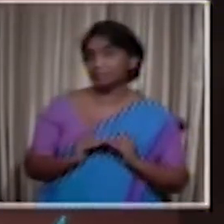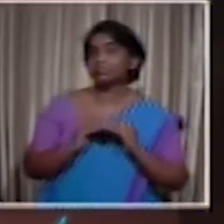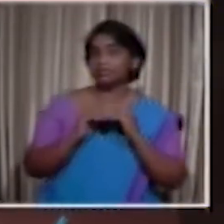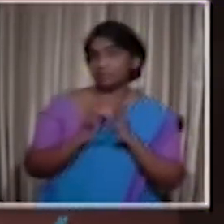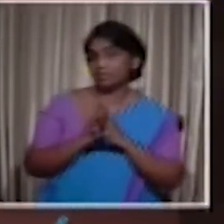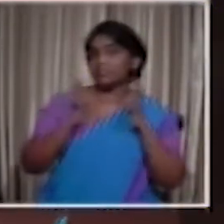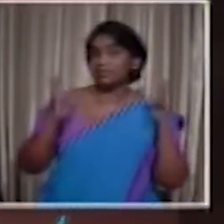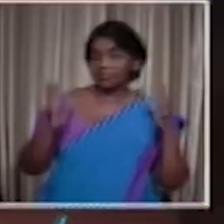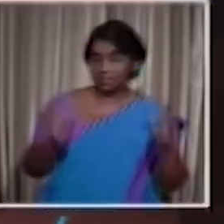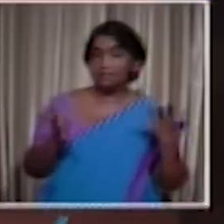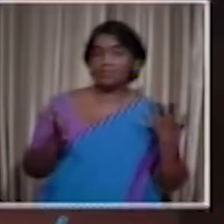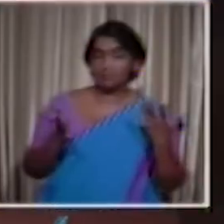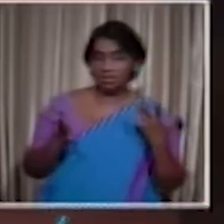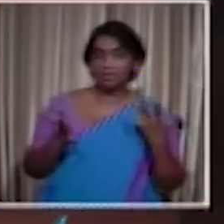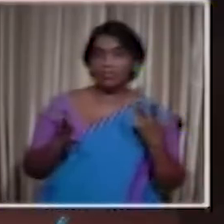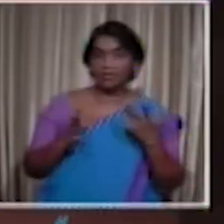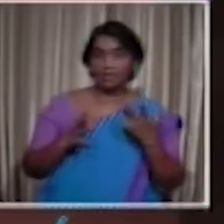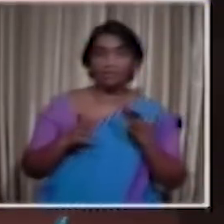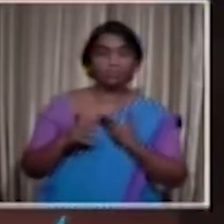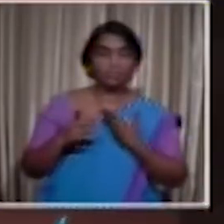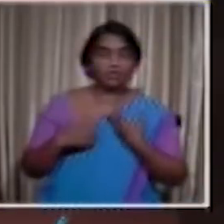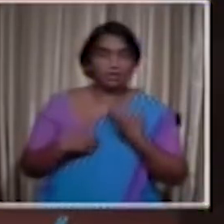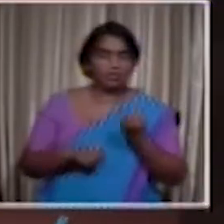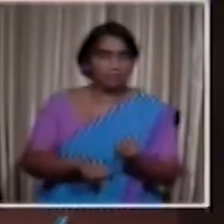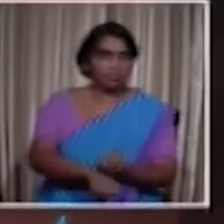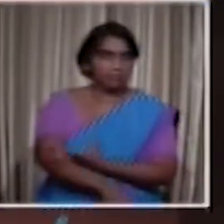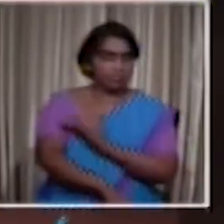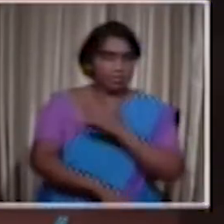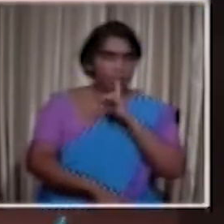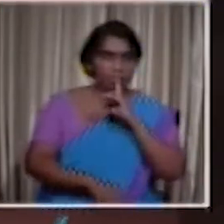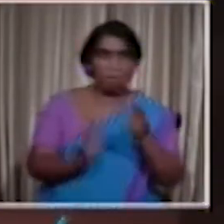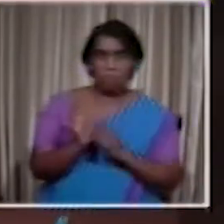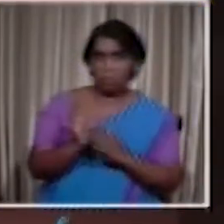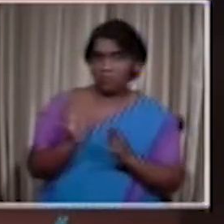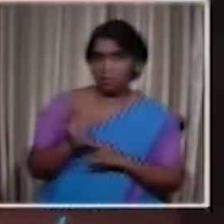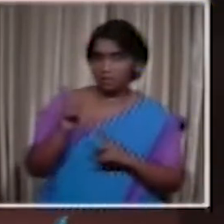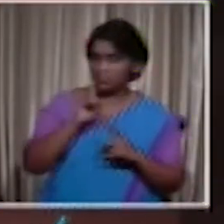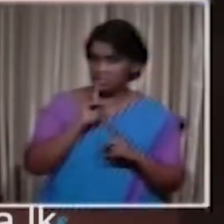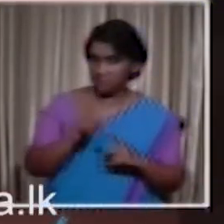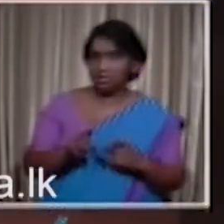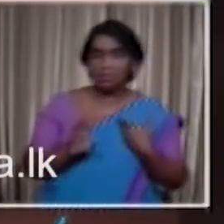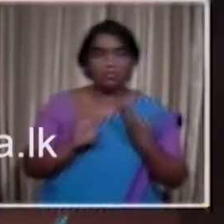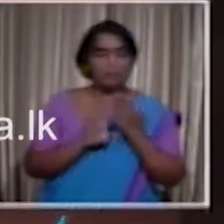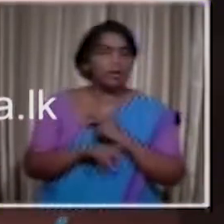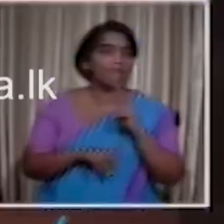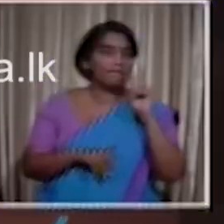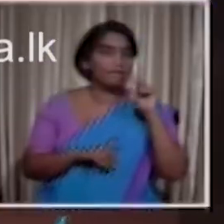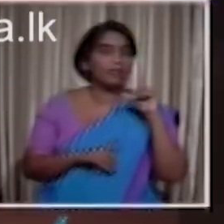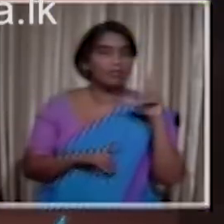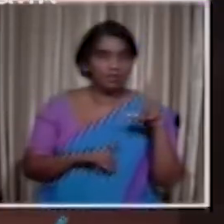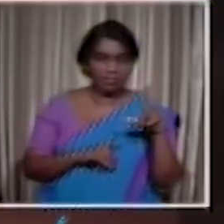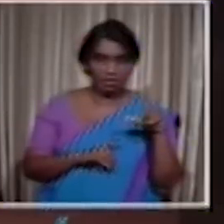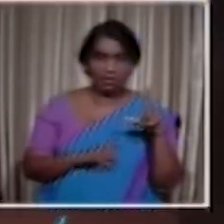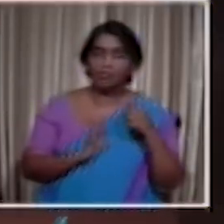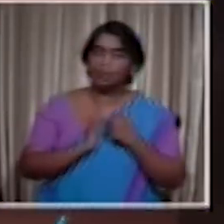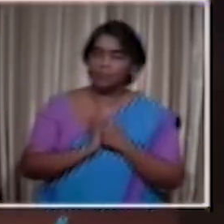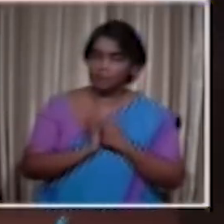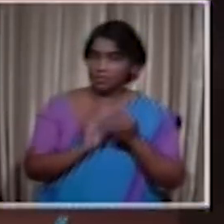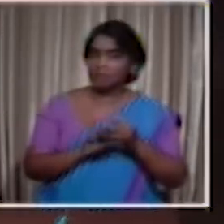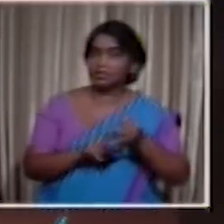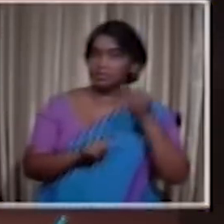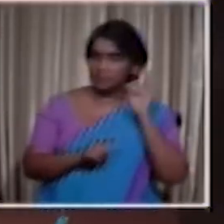විශාල කතාවක් මම හිතන්නේ ඇගේ හිරිවැටෙන කතාවක් කරා මනුෂ්‍ය නානයක්කාර පෞගේ 27 වෙනිදා ගරු